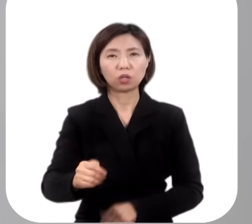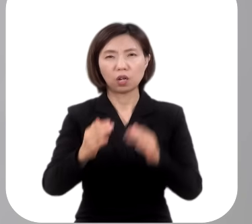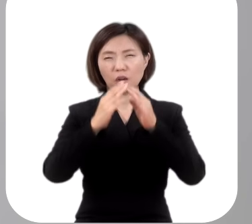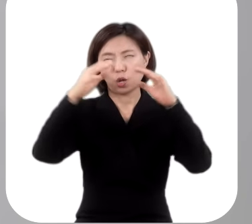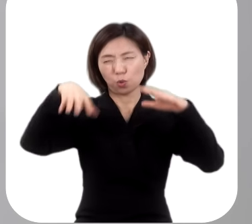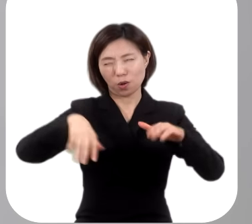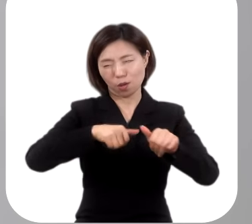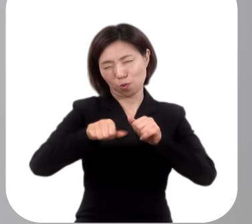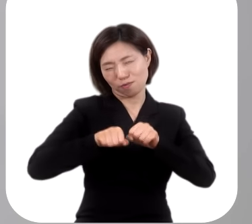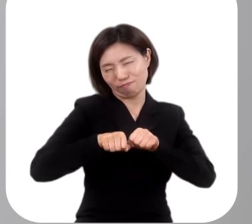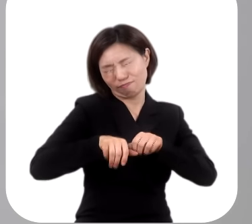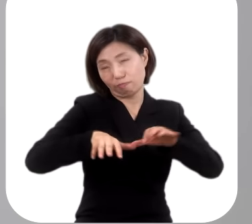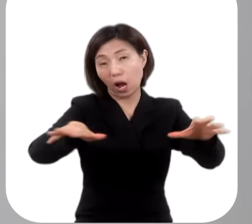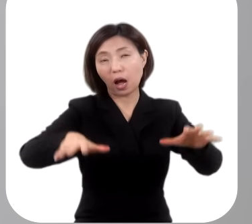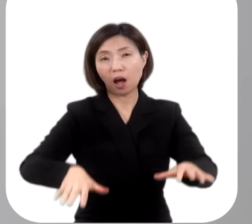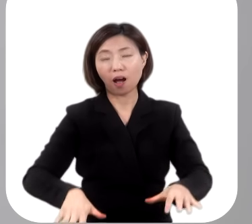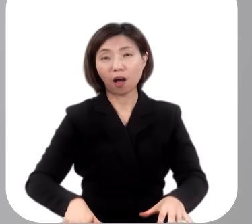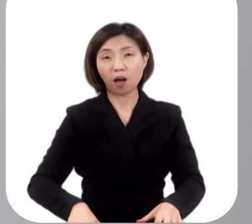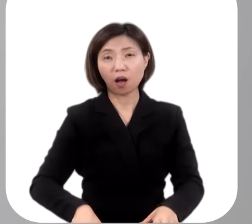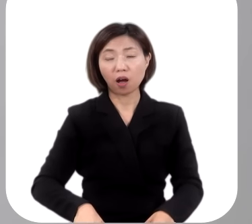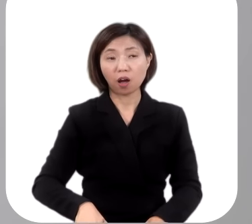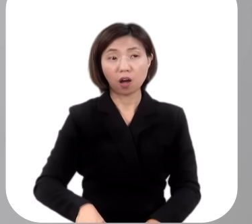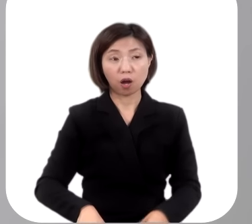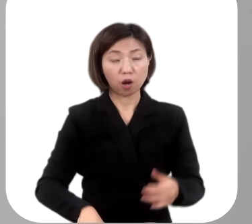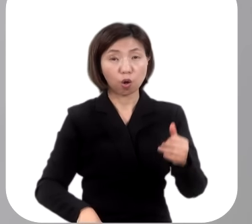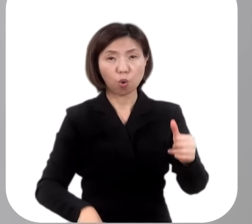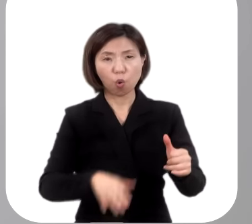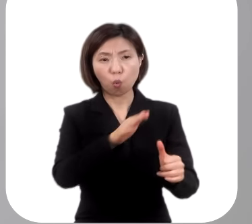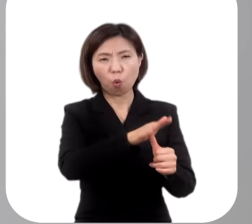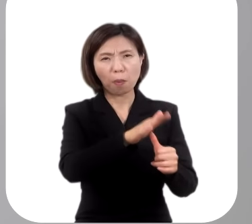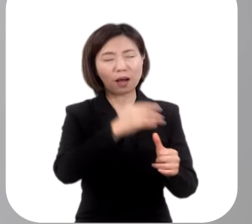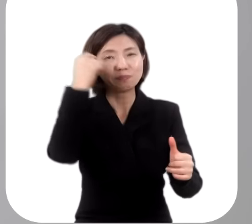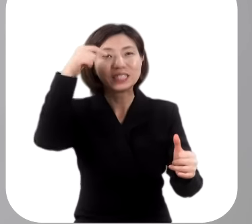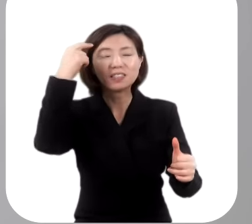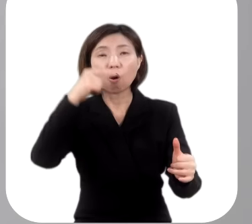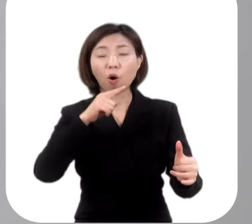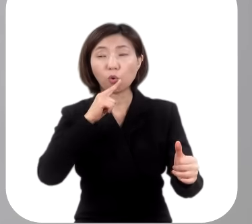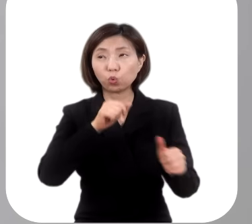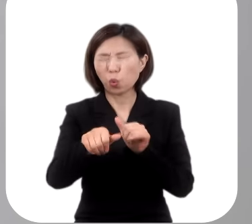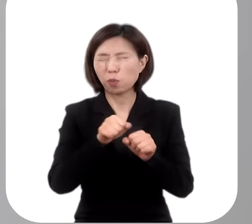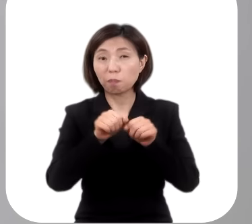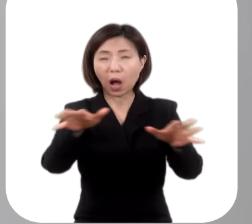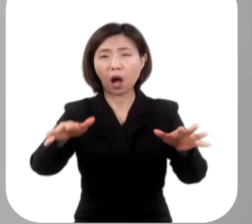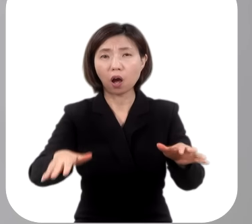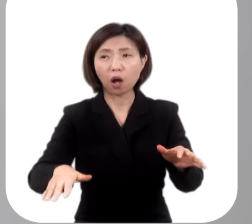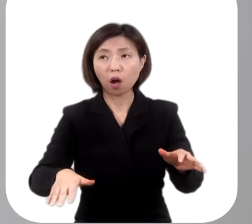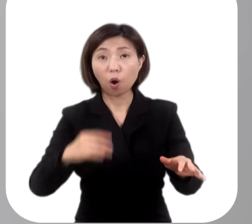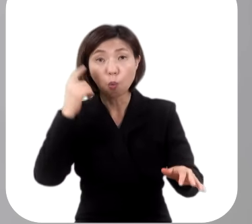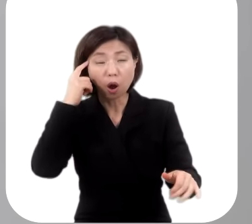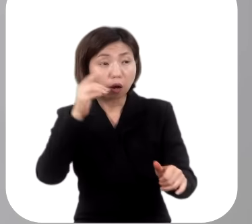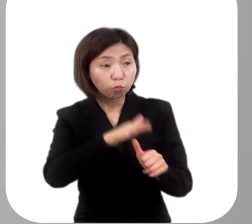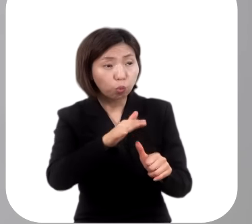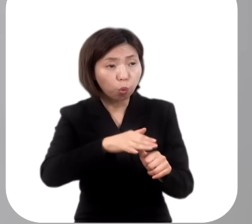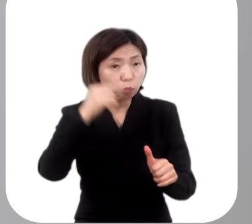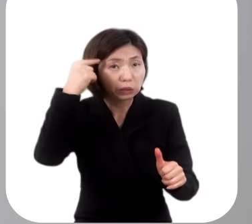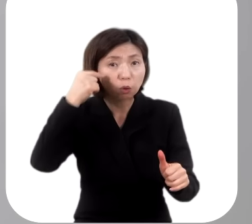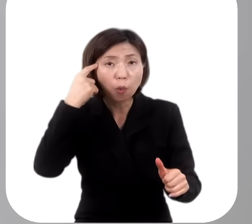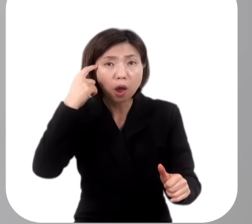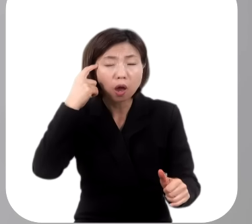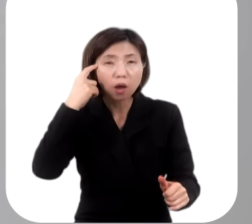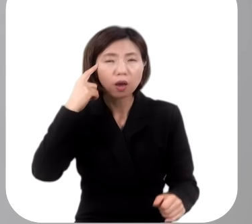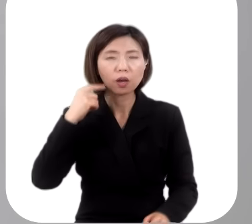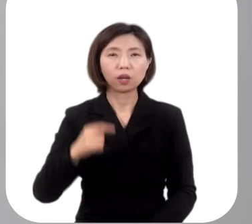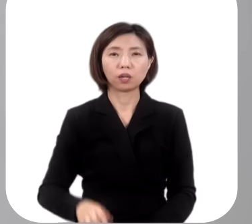얼마 있으니까 온 동네에 소문이 났어. 누집 아이가 미쳤다. 이렇게. 어떻게 미쳤냐?